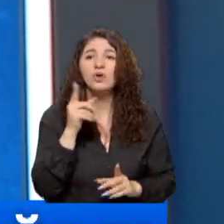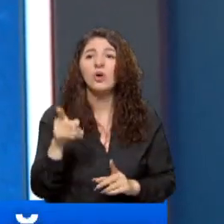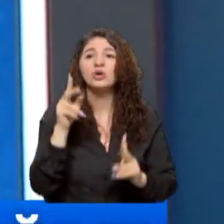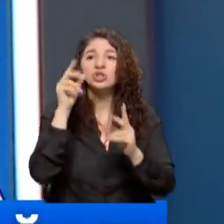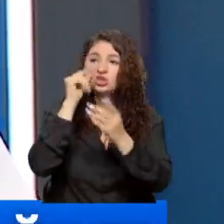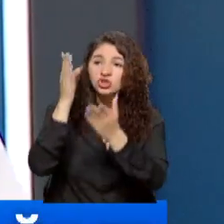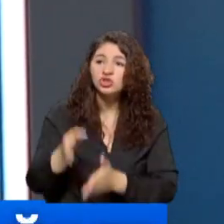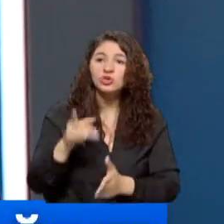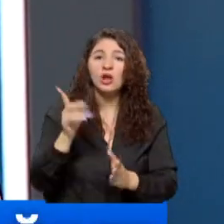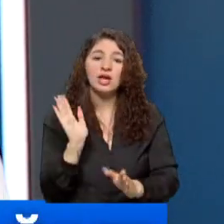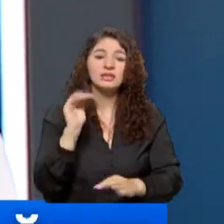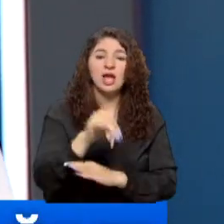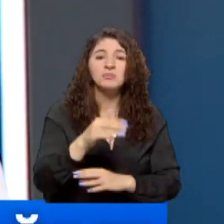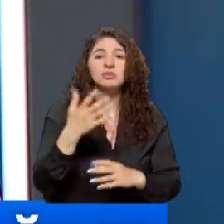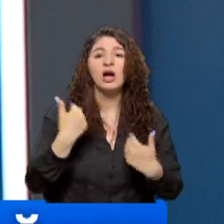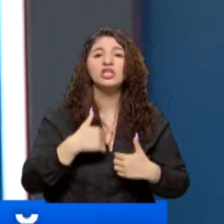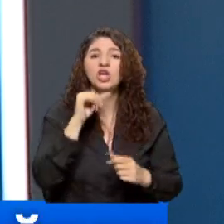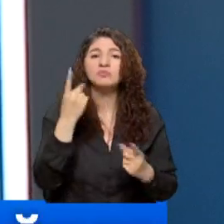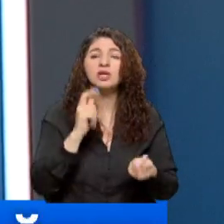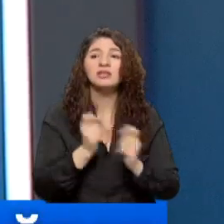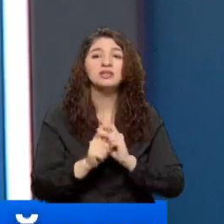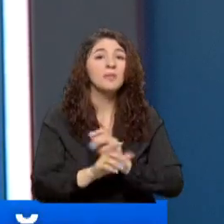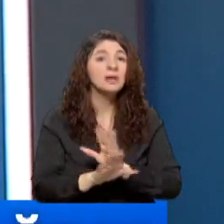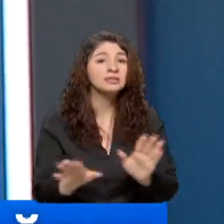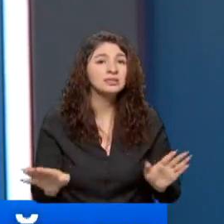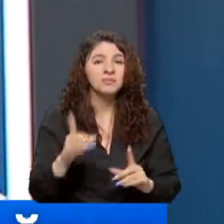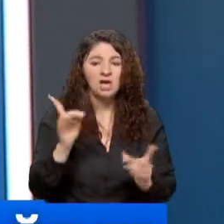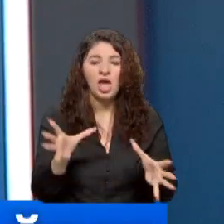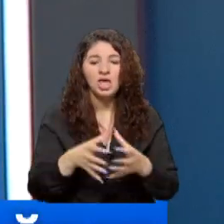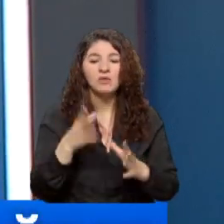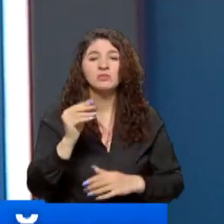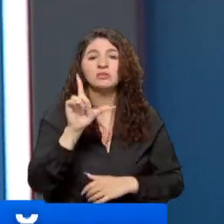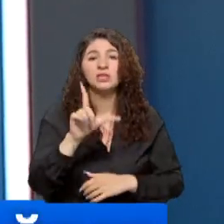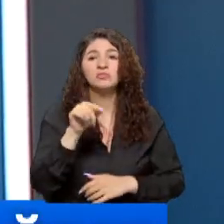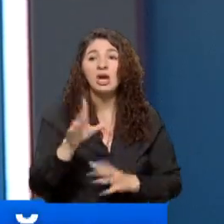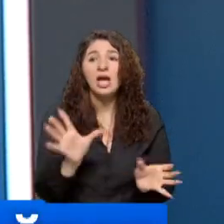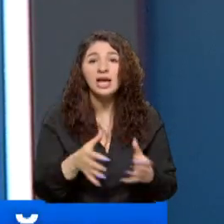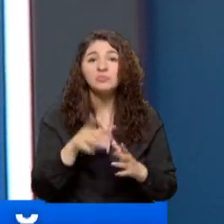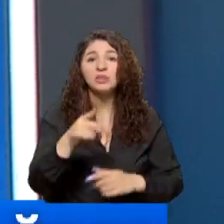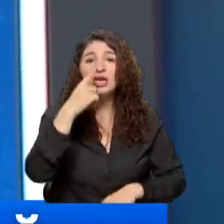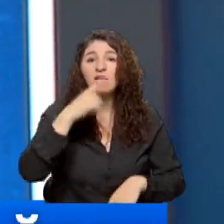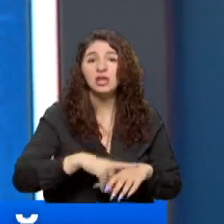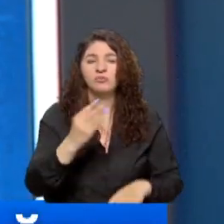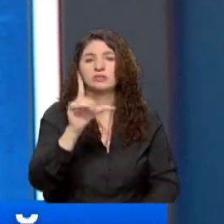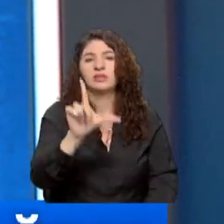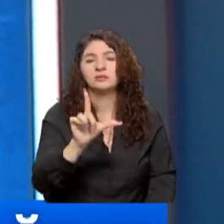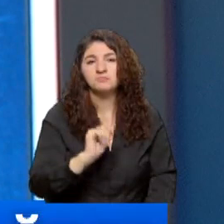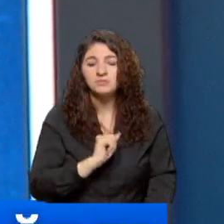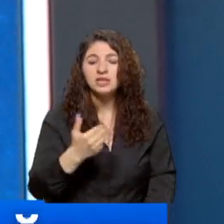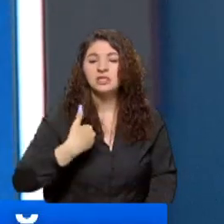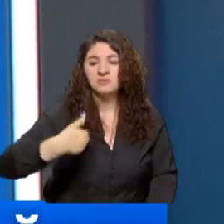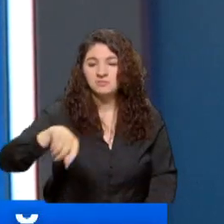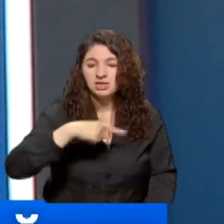o kişinin oraya gelmesi durumunda hiçbir şey değiştirmez bir ekip olması lazım 12000 buna inanması lazım